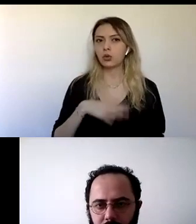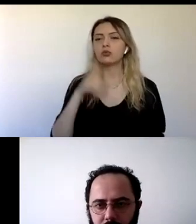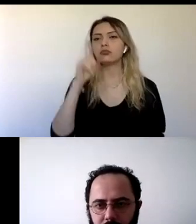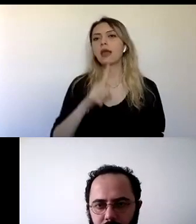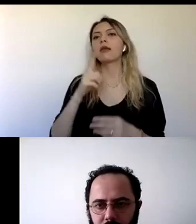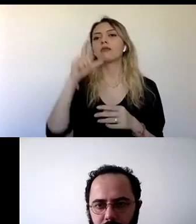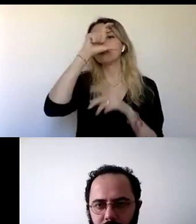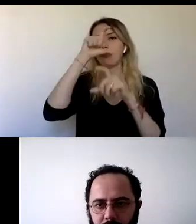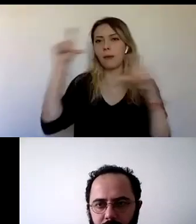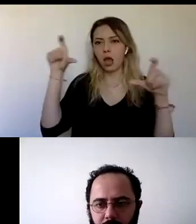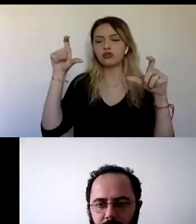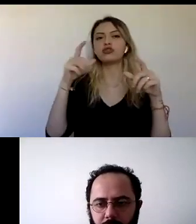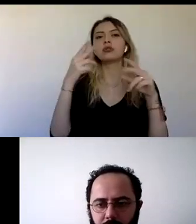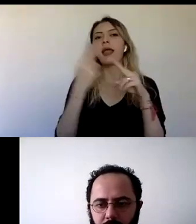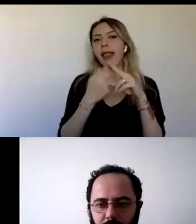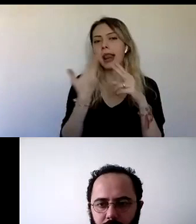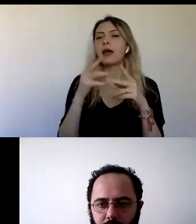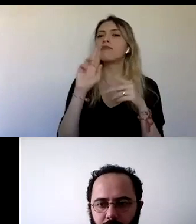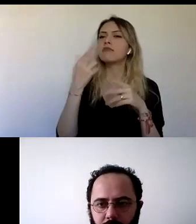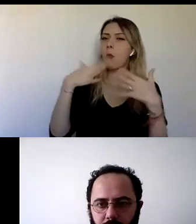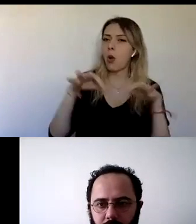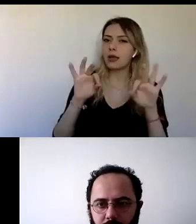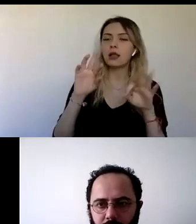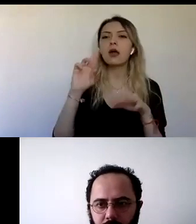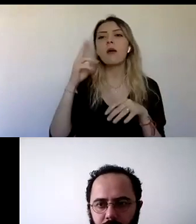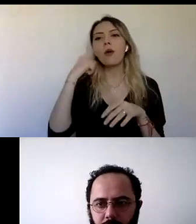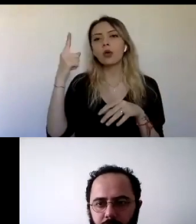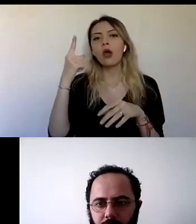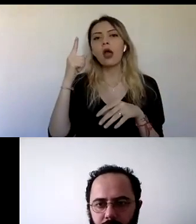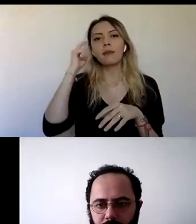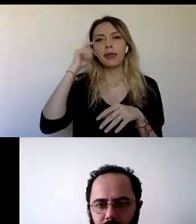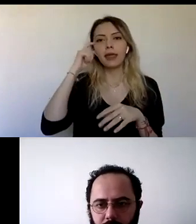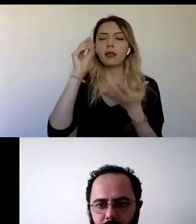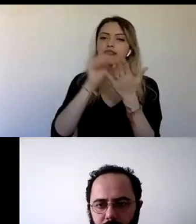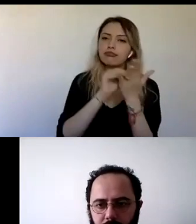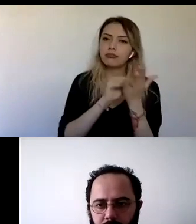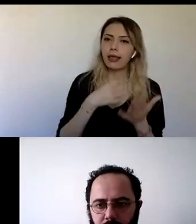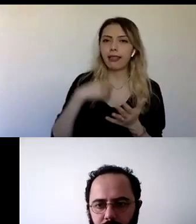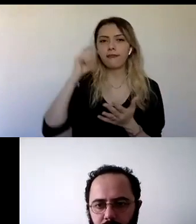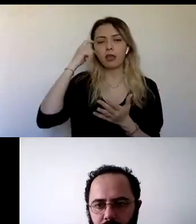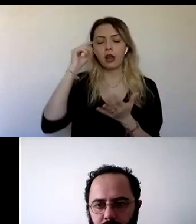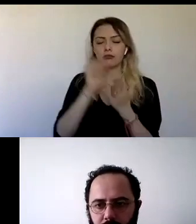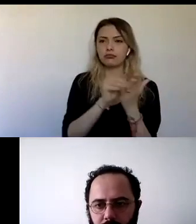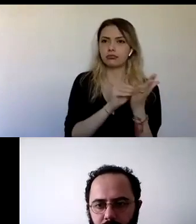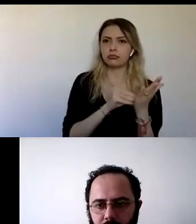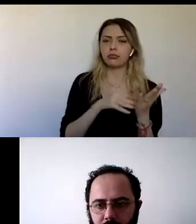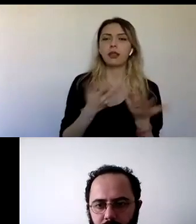Bir rapor hazırladınız. Bu rapora dair görüşlerini belirlediniz. İşte bir şeyler yazdınız. İşte bununla ilgili kaynakları eklediniz. Sonrasında